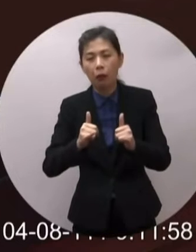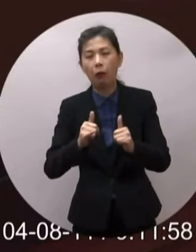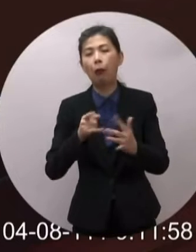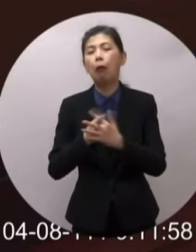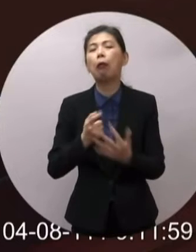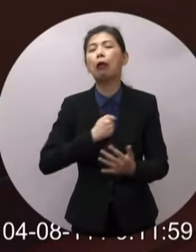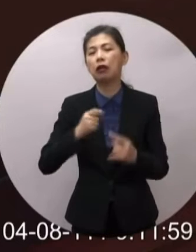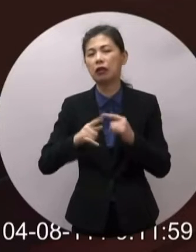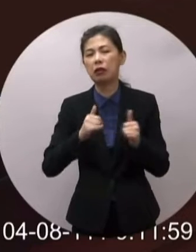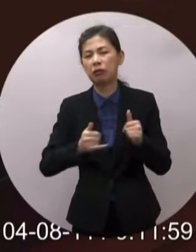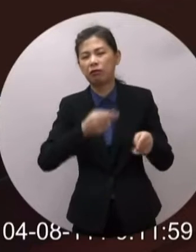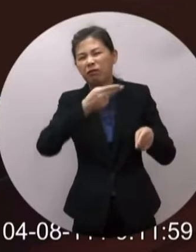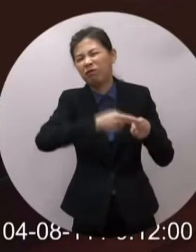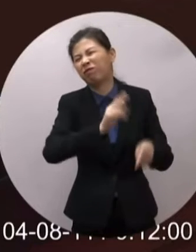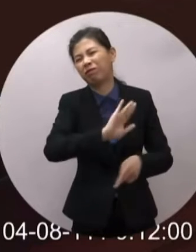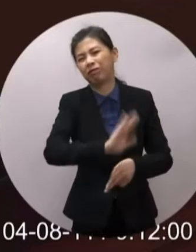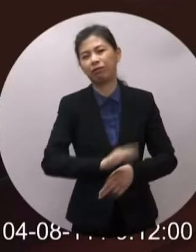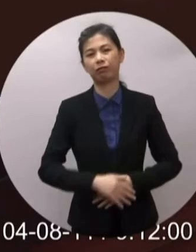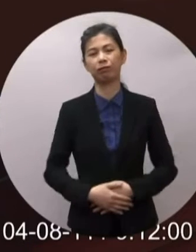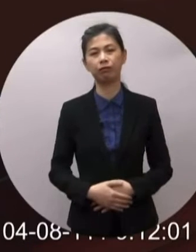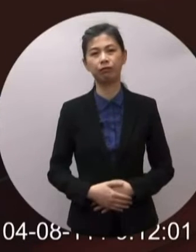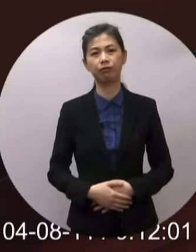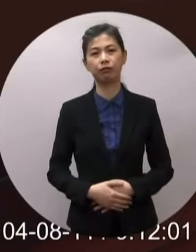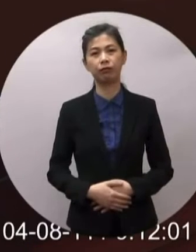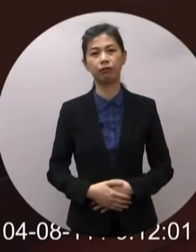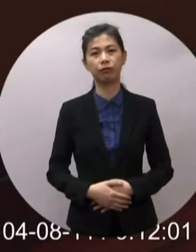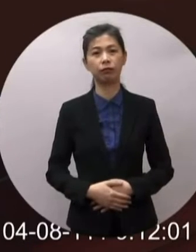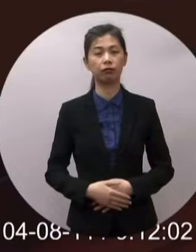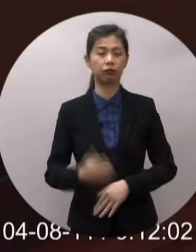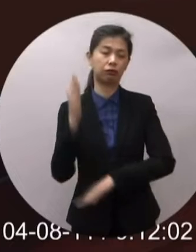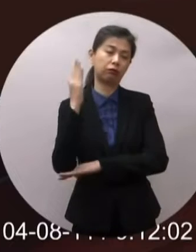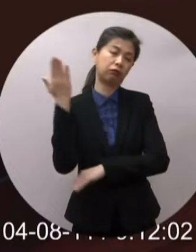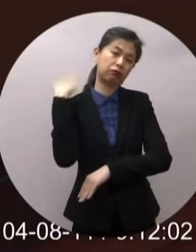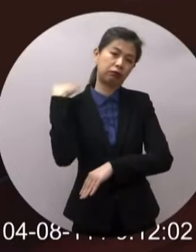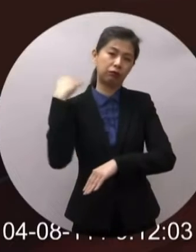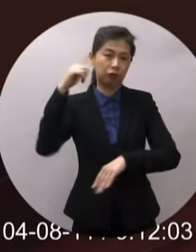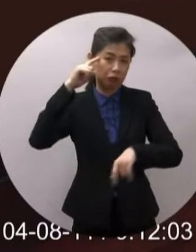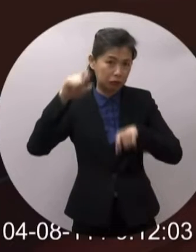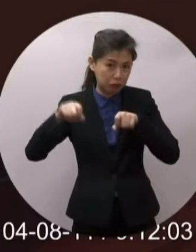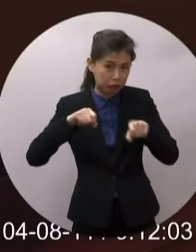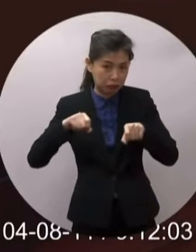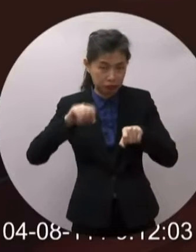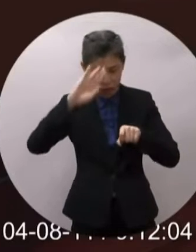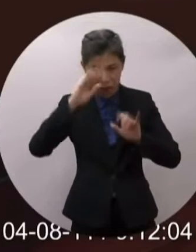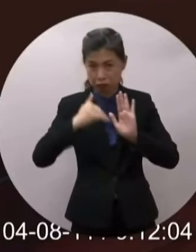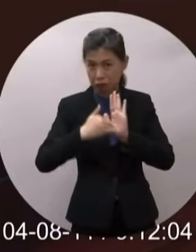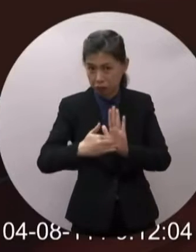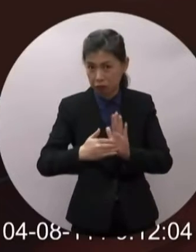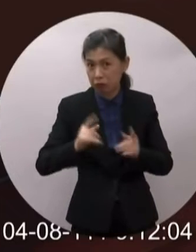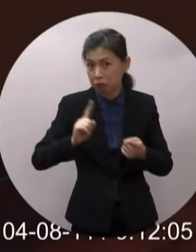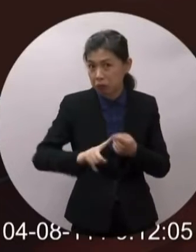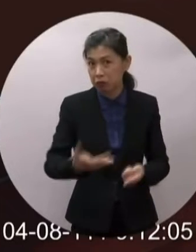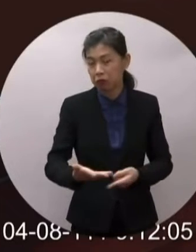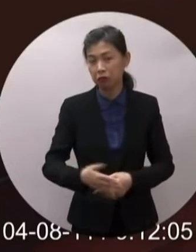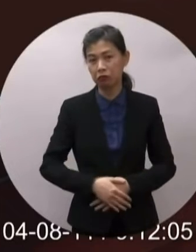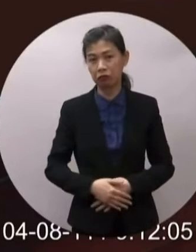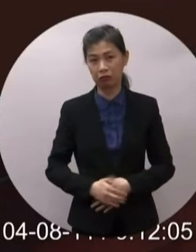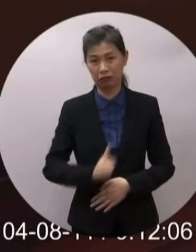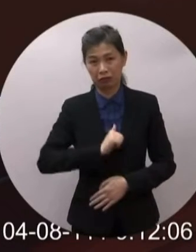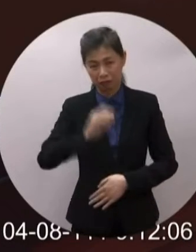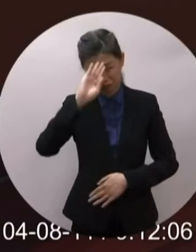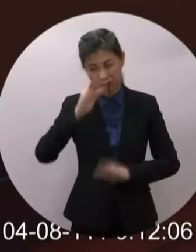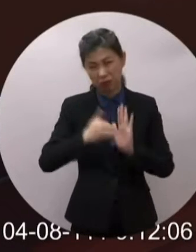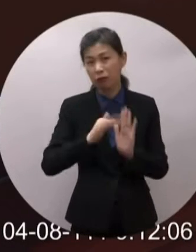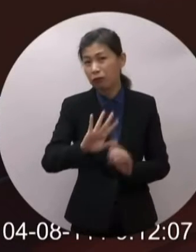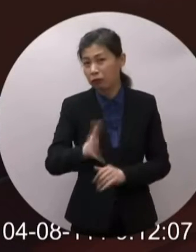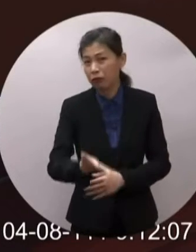有多低。那么这么说来，政府过去那些防疫的策略真的是防疫策略吗？摊开过去那些美